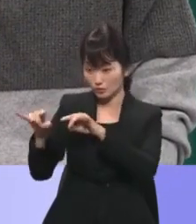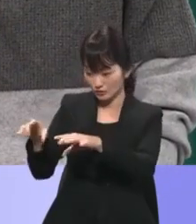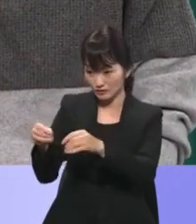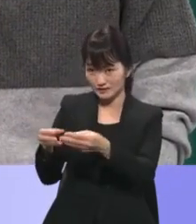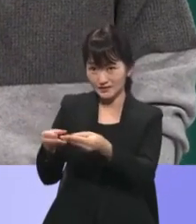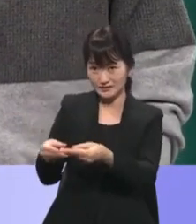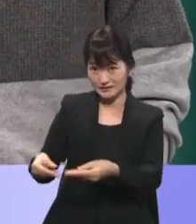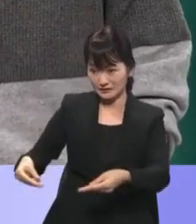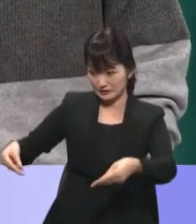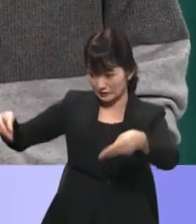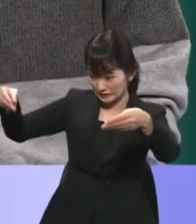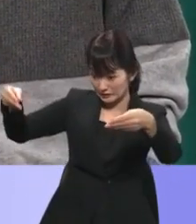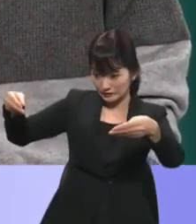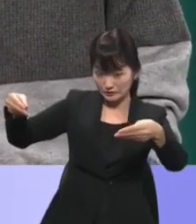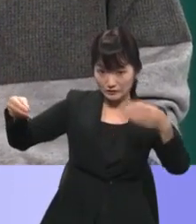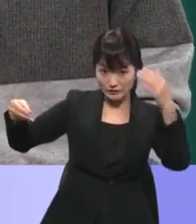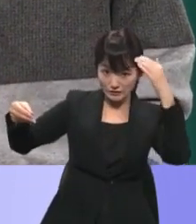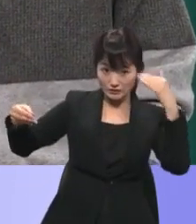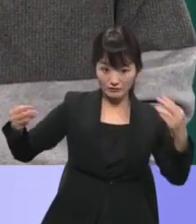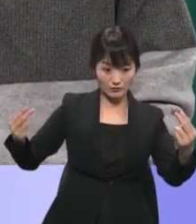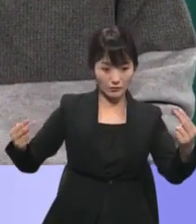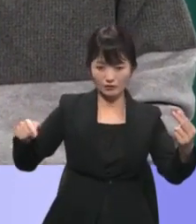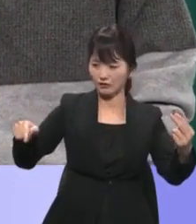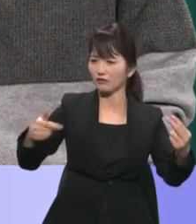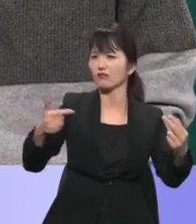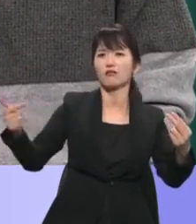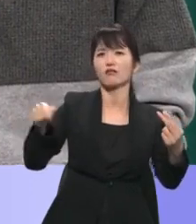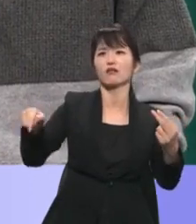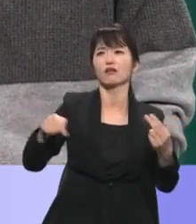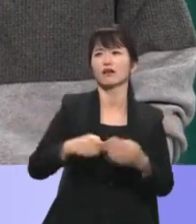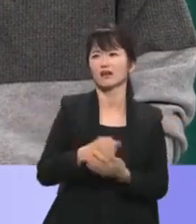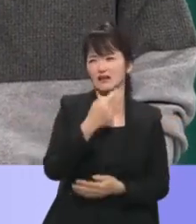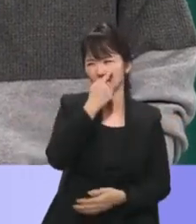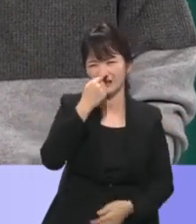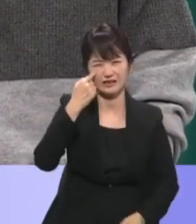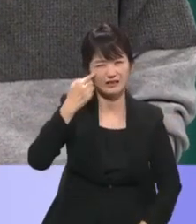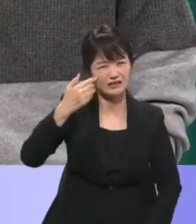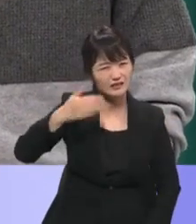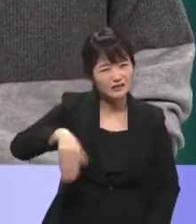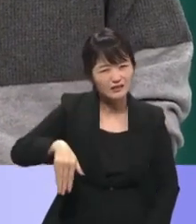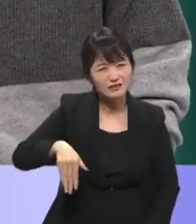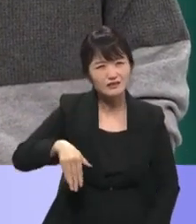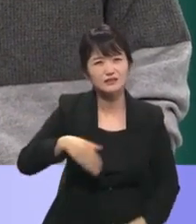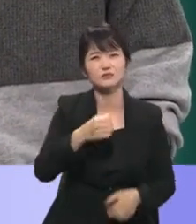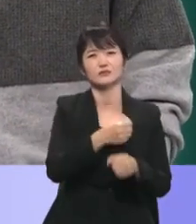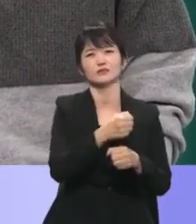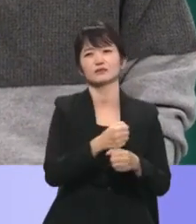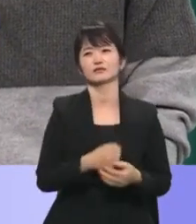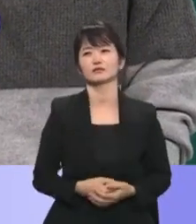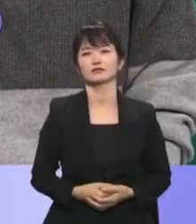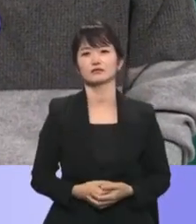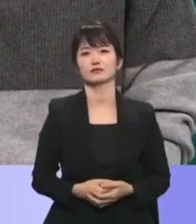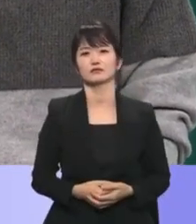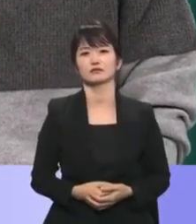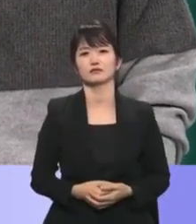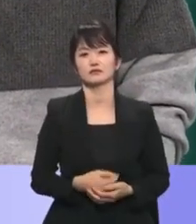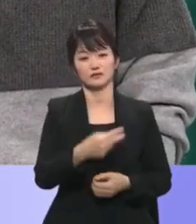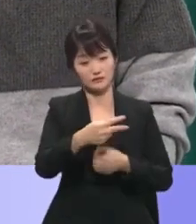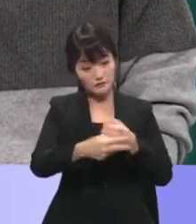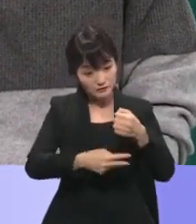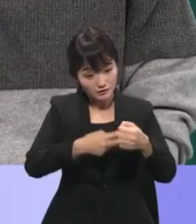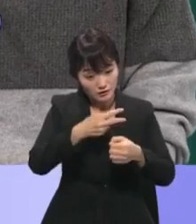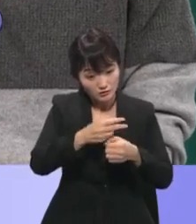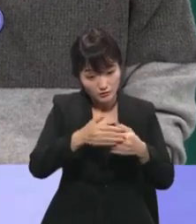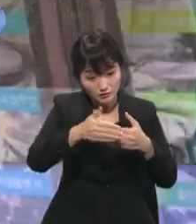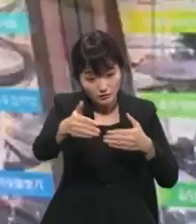질그릇이 더 큰 거예요 더 큰게 또 있어 2년 걸렸으니까 뭐 그 사이에 된 건지 확인 안 한 건지